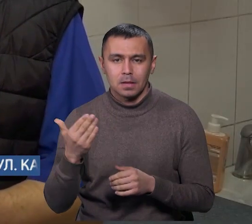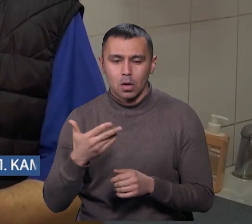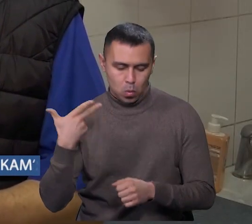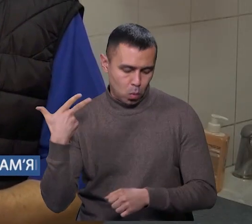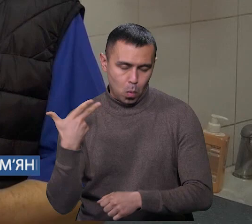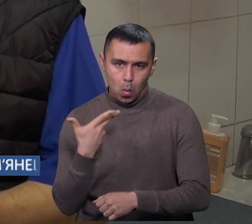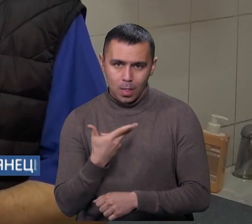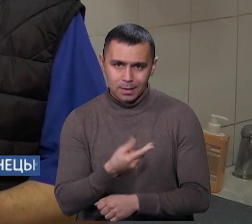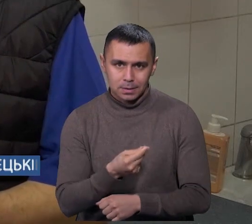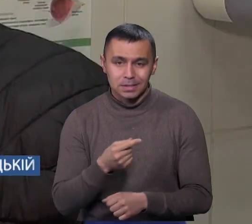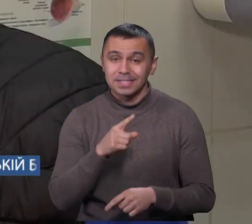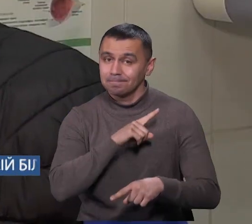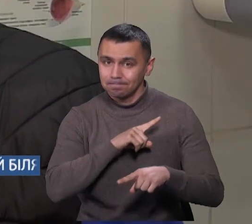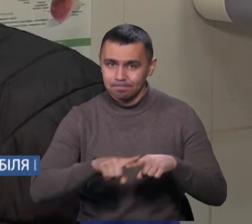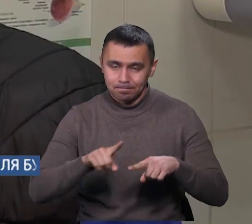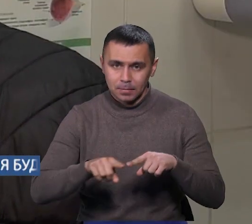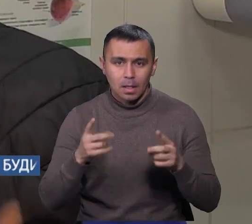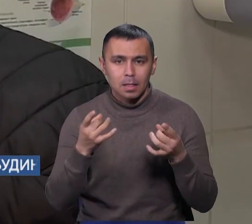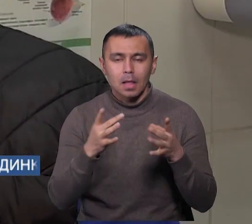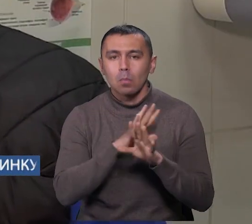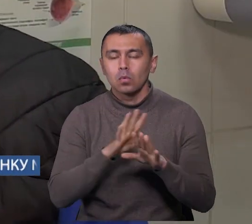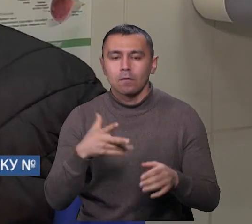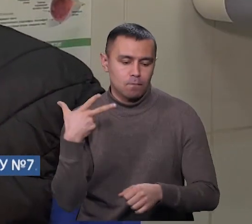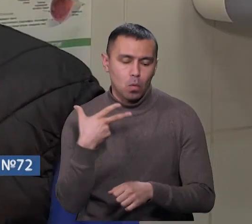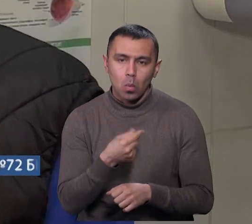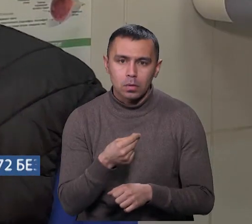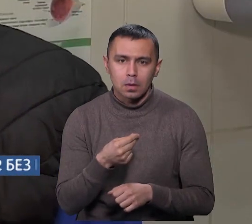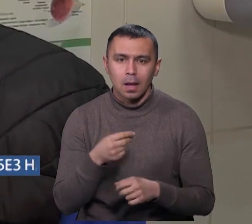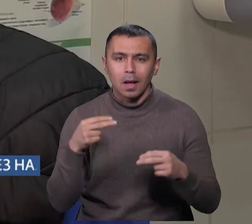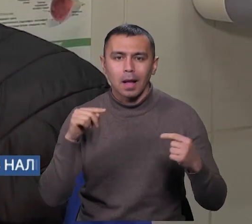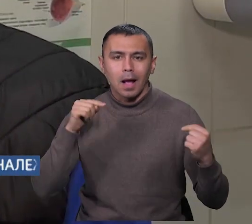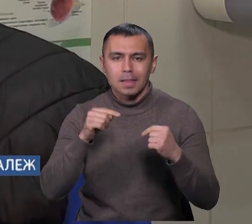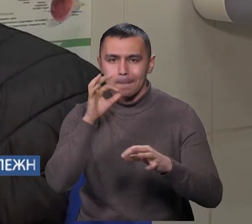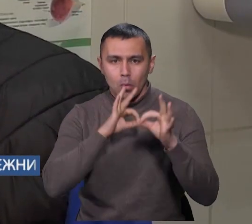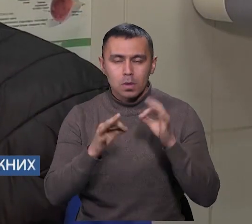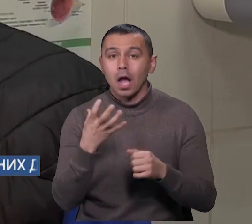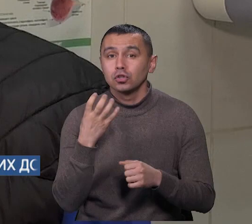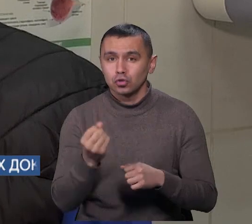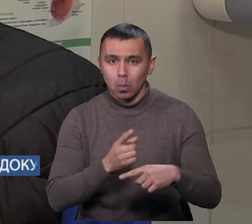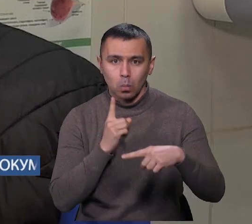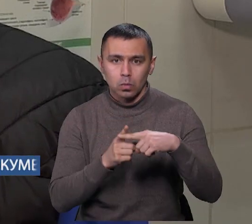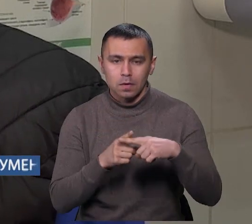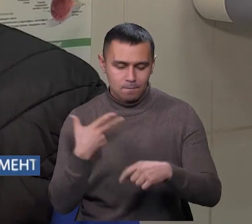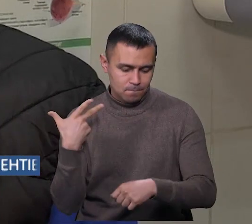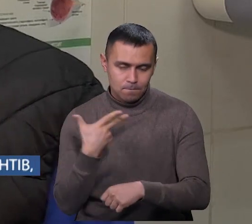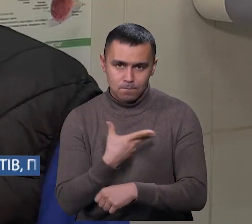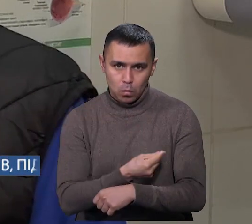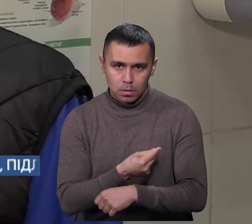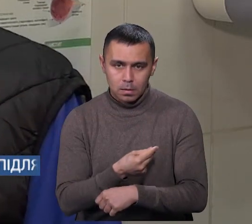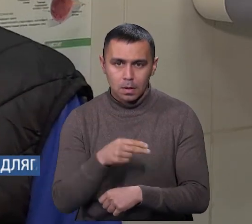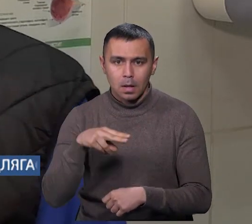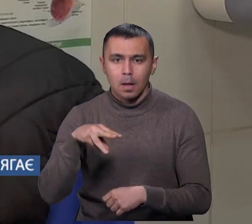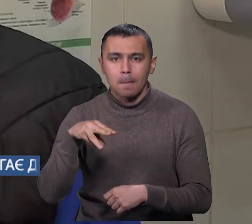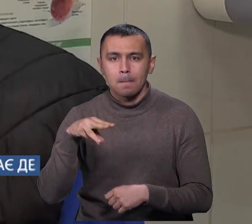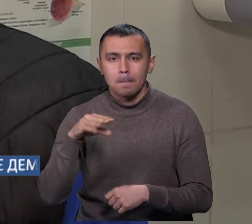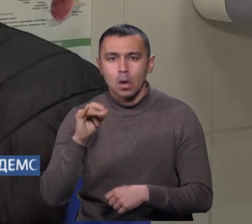колиться чим швидше. Не просто вколоти антидот, а ще й вводити препарати